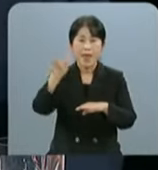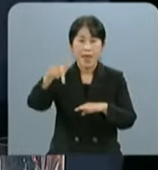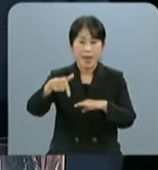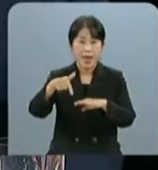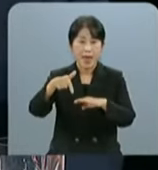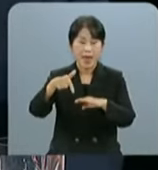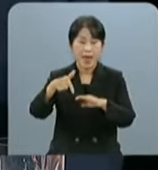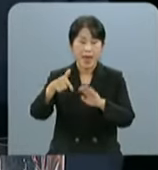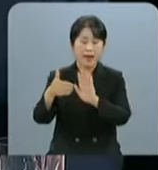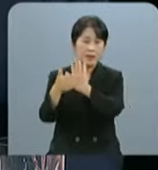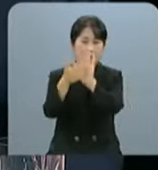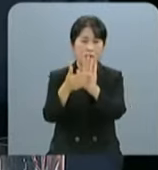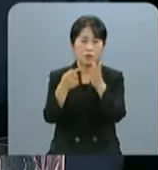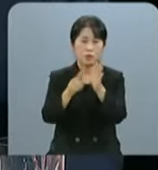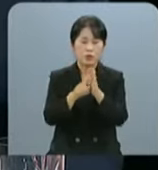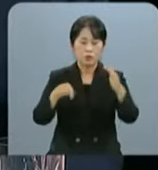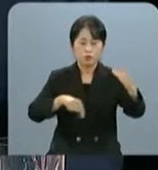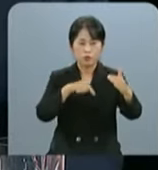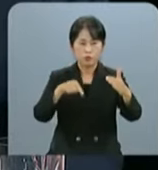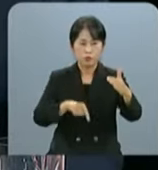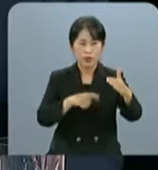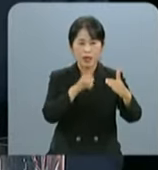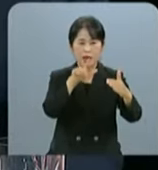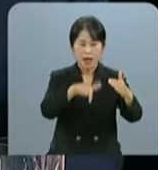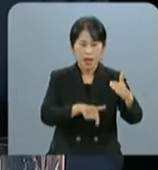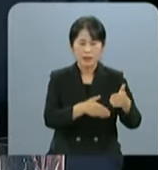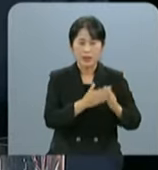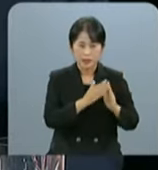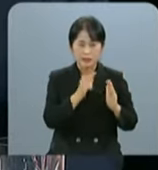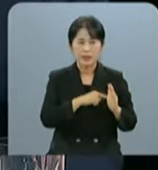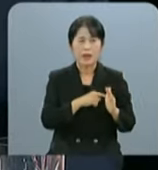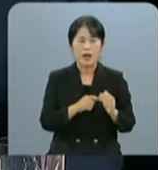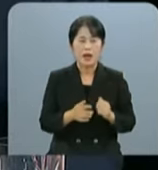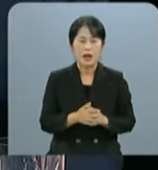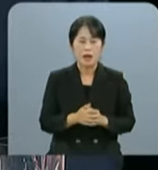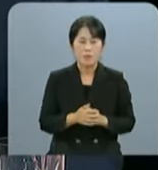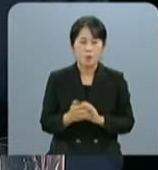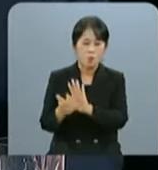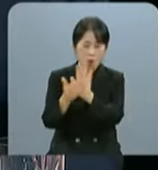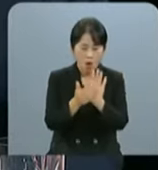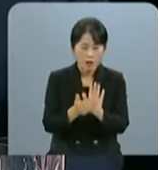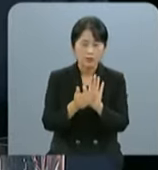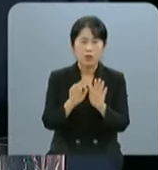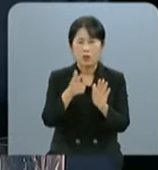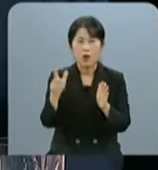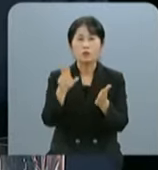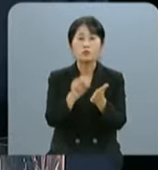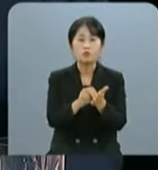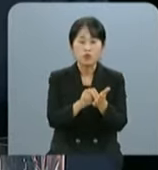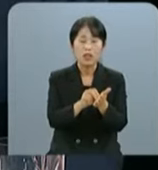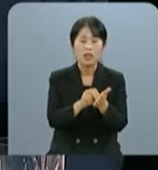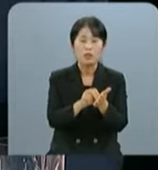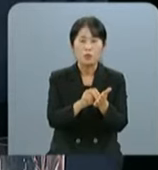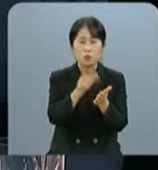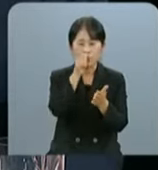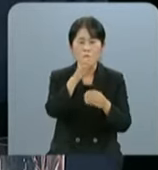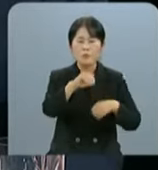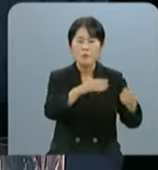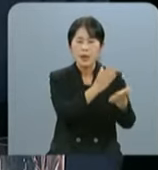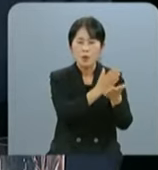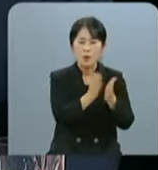이제 여기에다 국내에다가 뭐 핵을 들여놓냐, 뭐 전술핵을 배치하냐, 핵공유를 하냐 하는 문제보다도